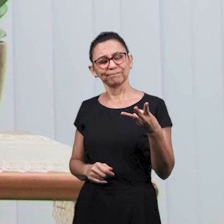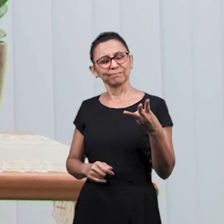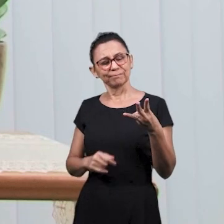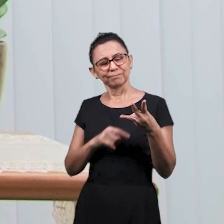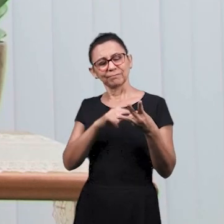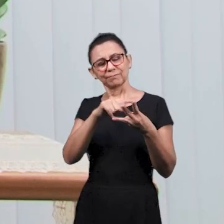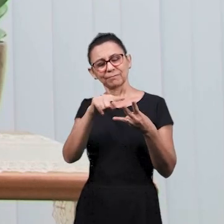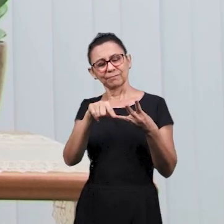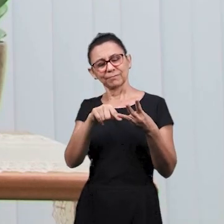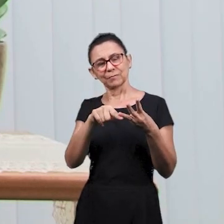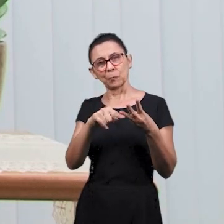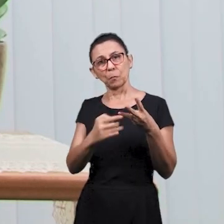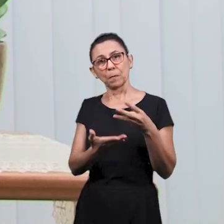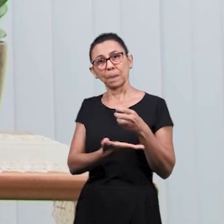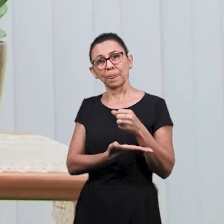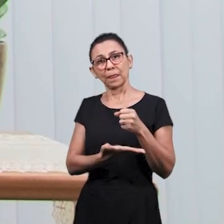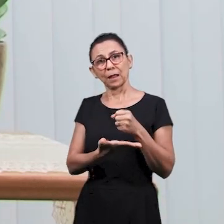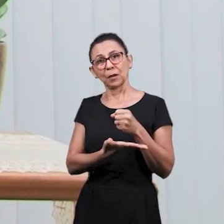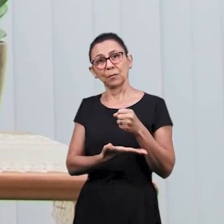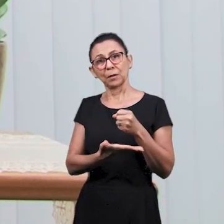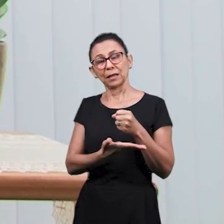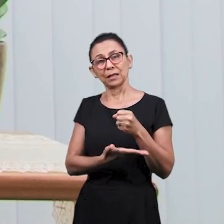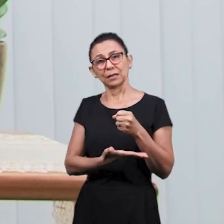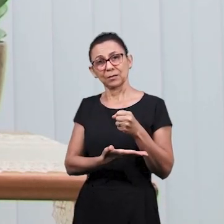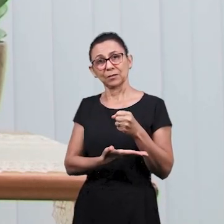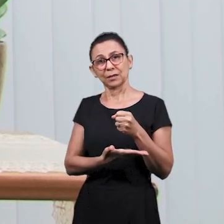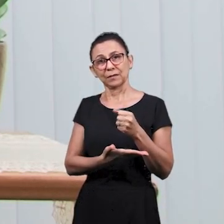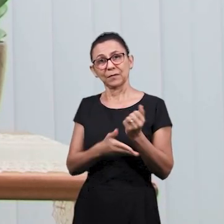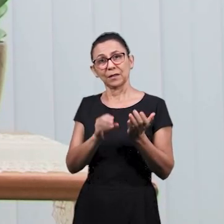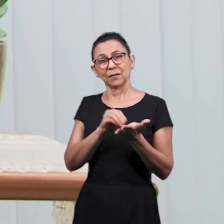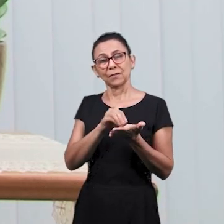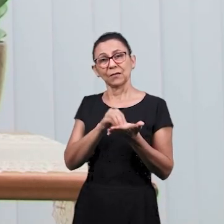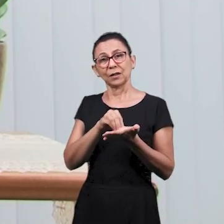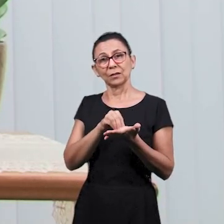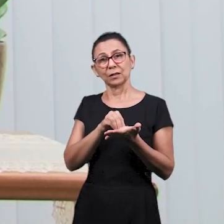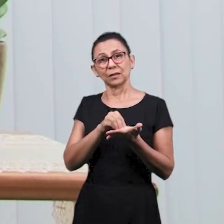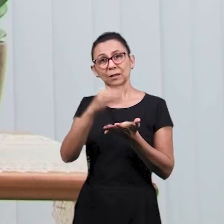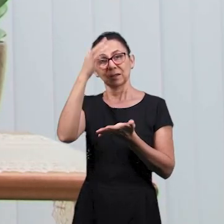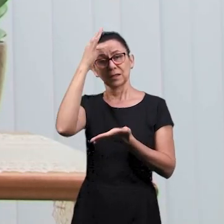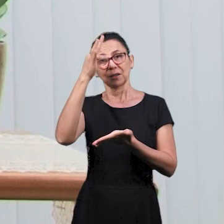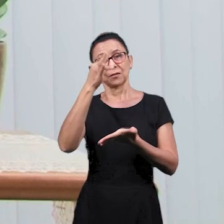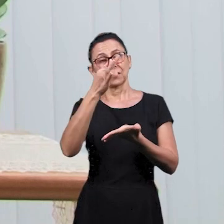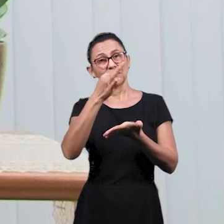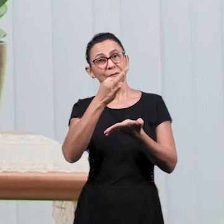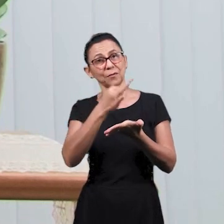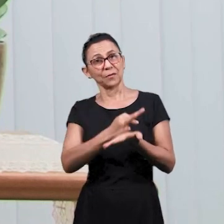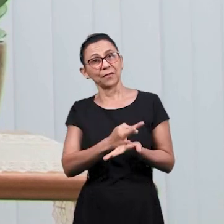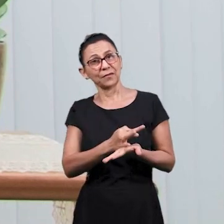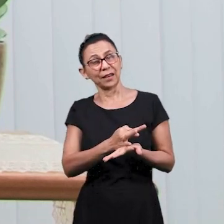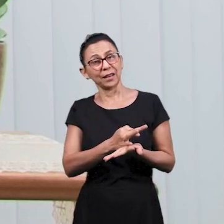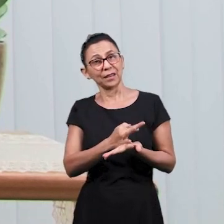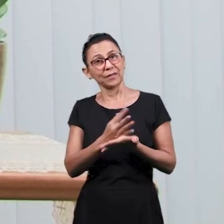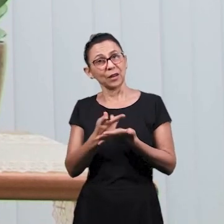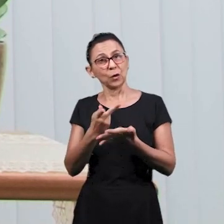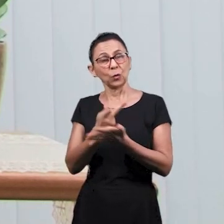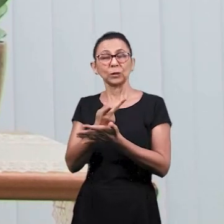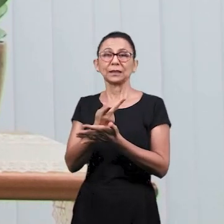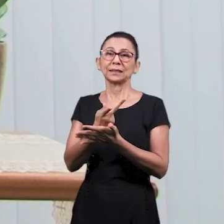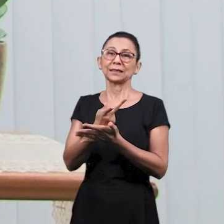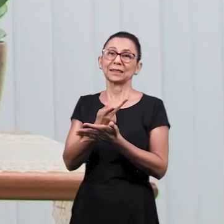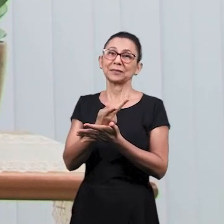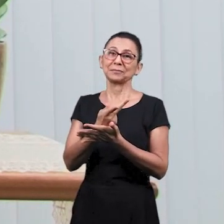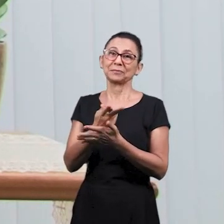разных действия, которые совершил Петр, которые были основаны именно на этом маловерии, и